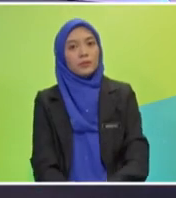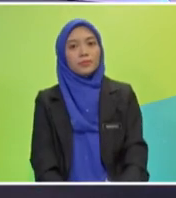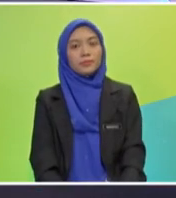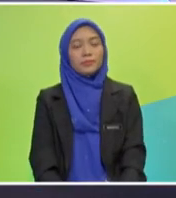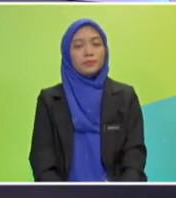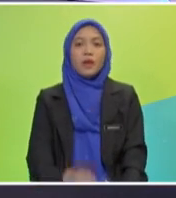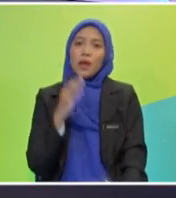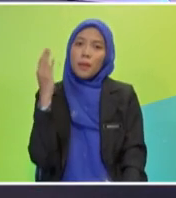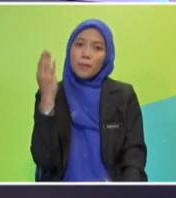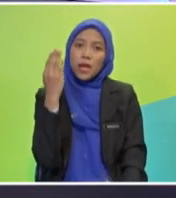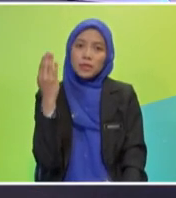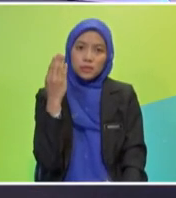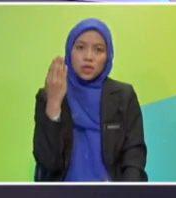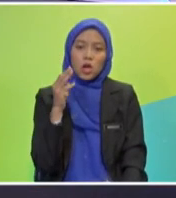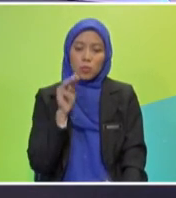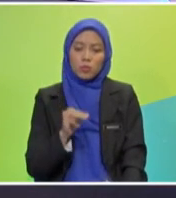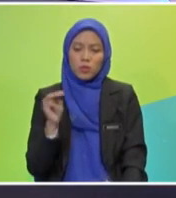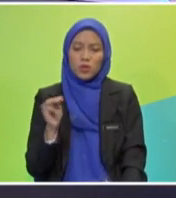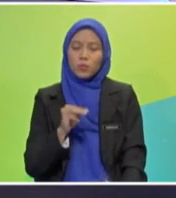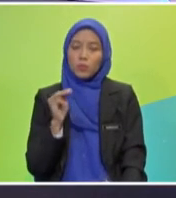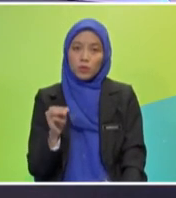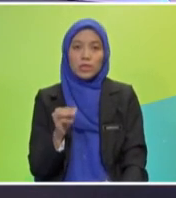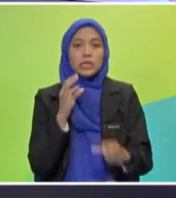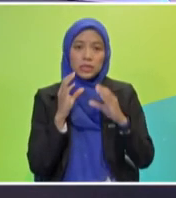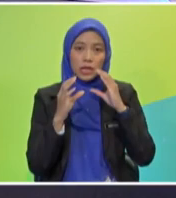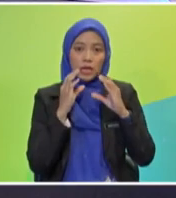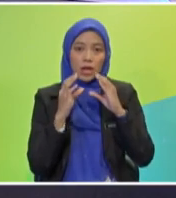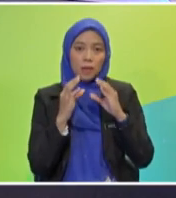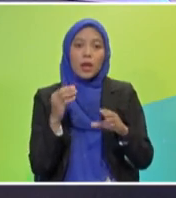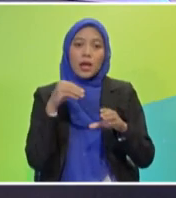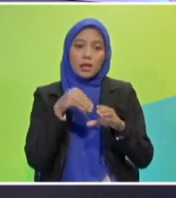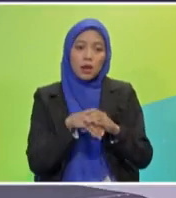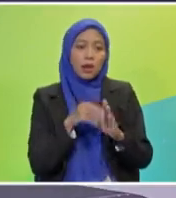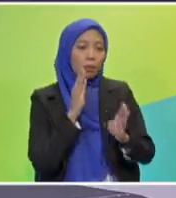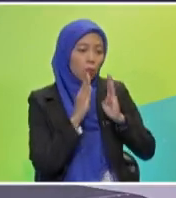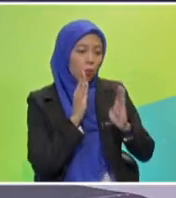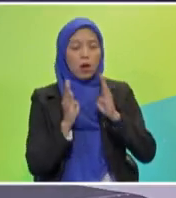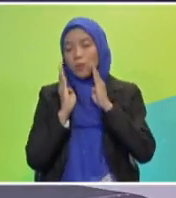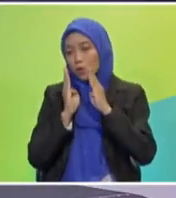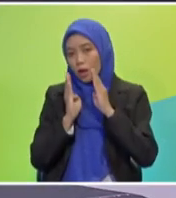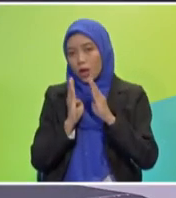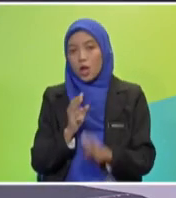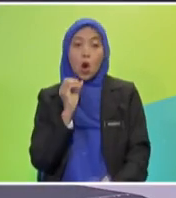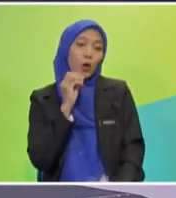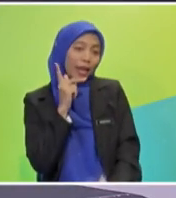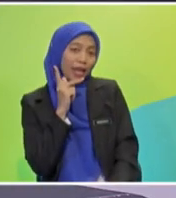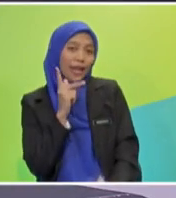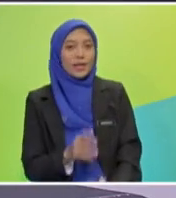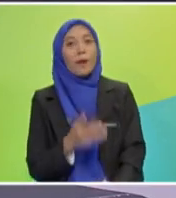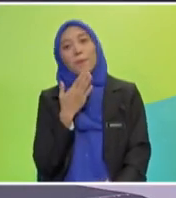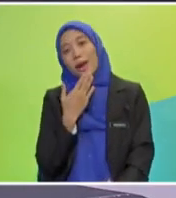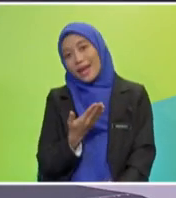Mira, murid-murid ni apabila bercakap dia dalam perbualan seharian, biasanya murid-murid akan cakap, "Okey,